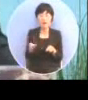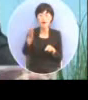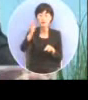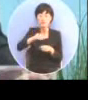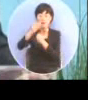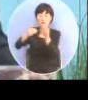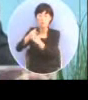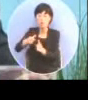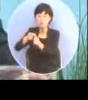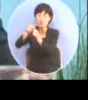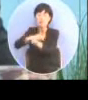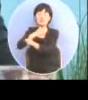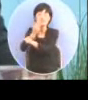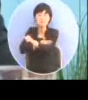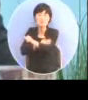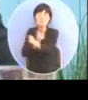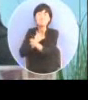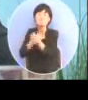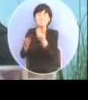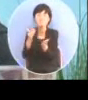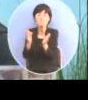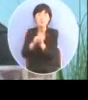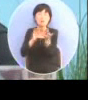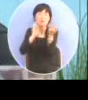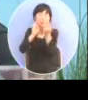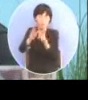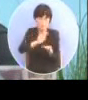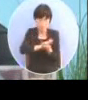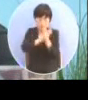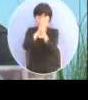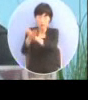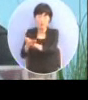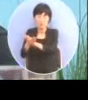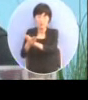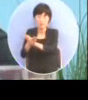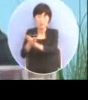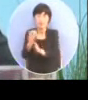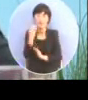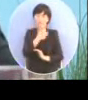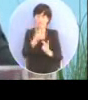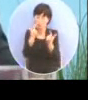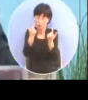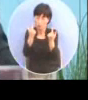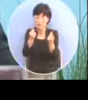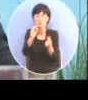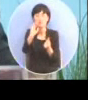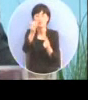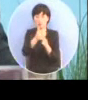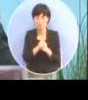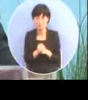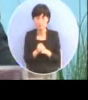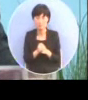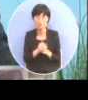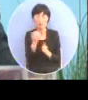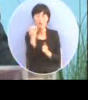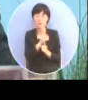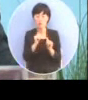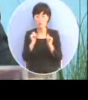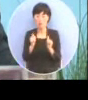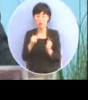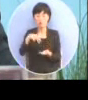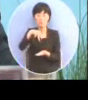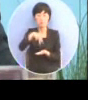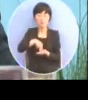Nếu các bạn dù là người khó khăn hoặc yếu đuối nhưng mà xưng nhận đức tin cũng sẽ giống như Phi-rơ mạnh mẽ như vậy. À, tại tòa án ông ta nói thế